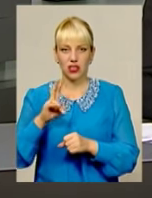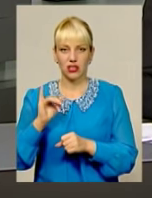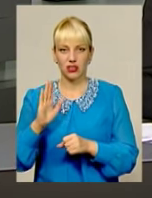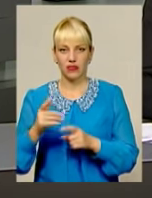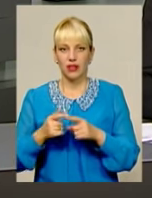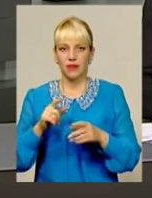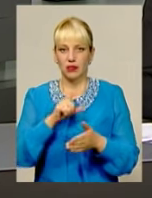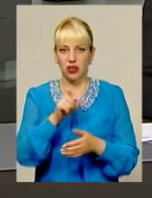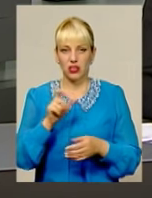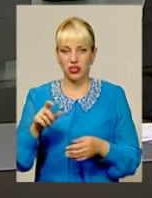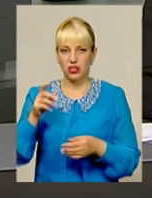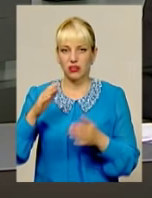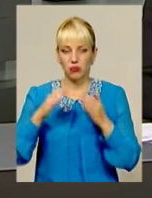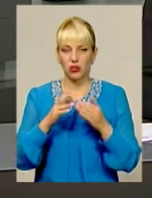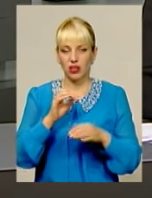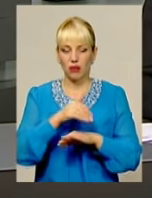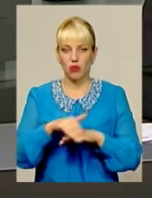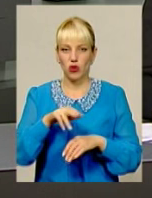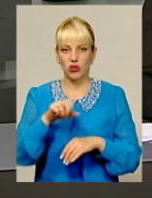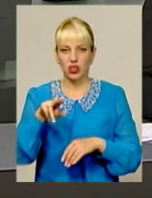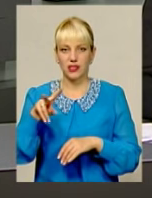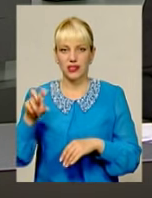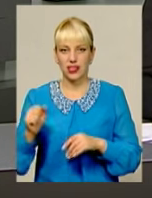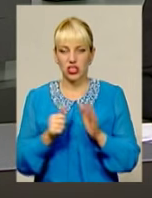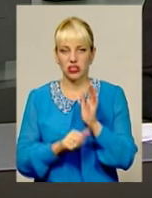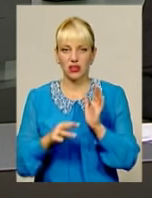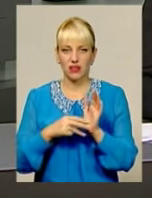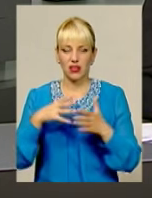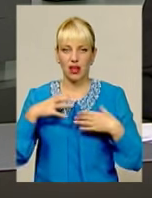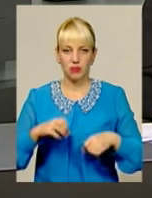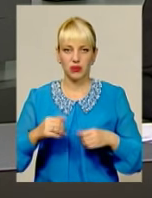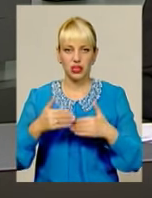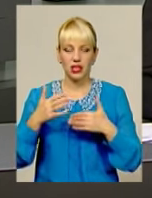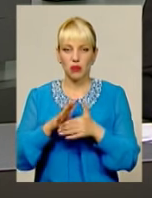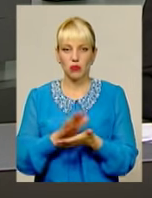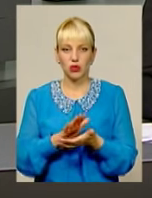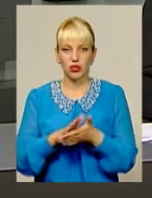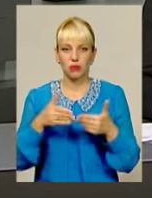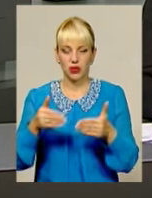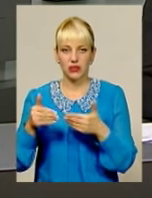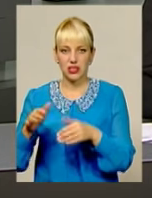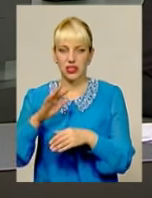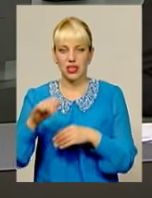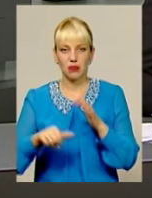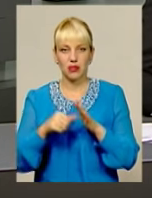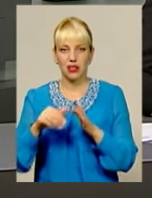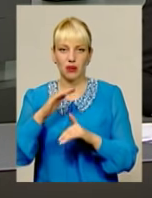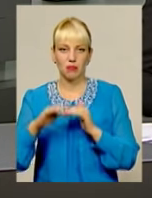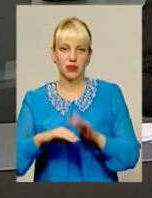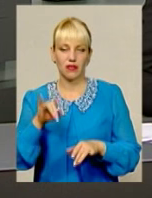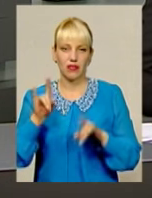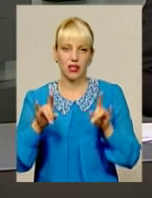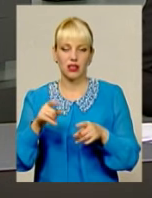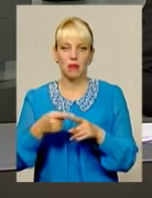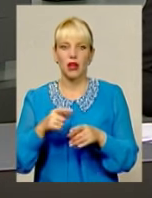Мешканцям будинку на Подільській, 78, набридли брудні під'їзди та безхатьки під вікнами. Переконують, що за послуги